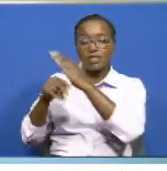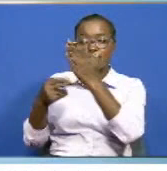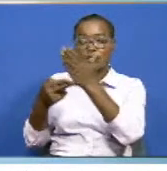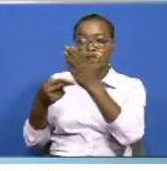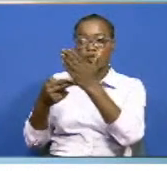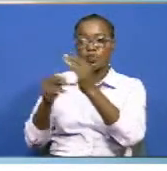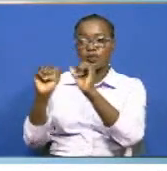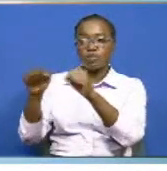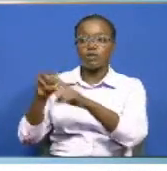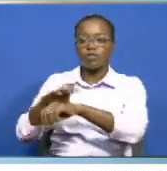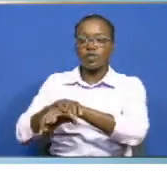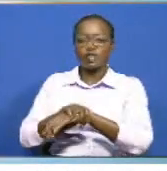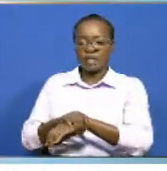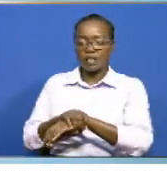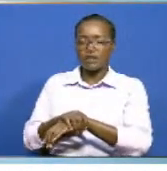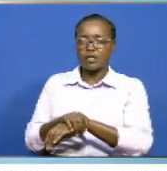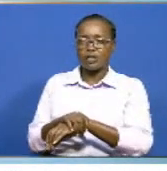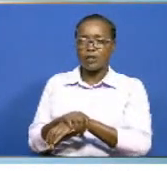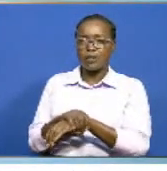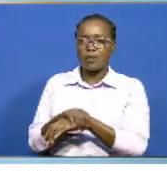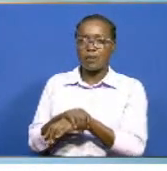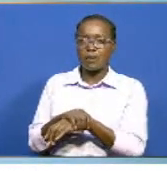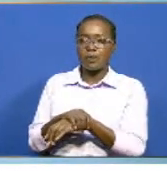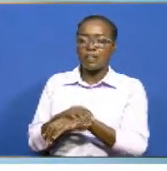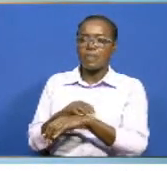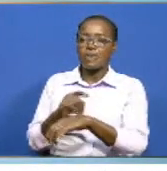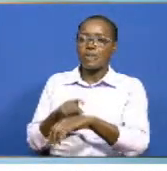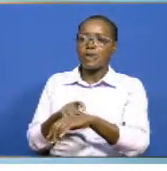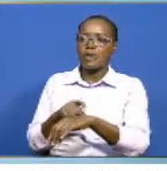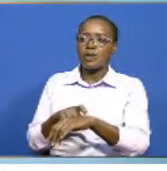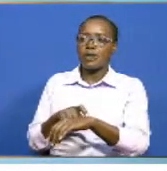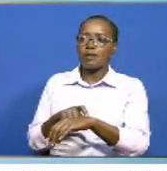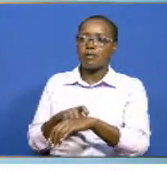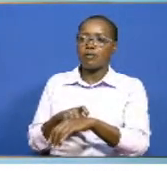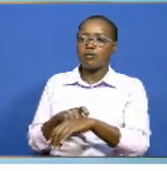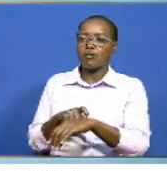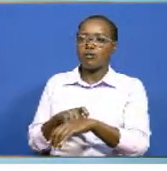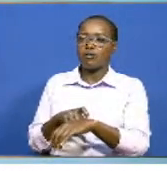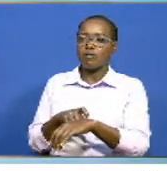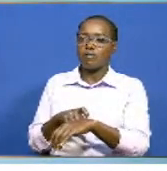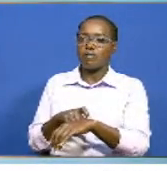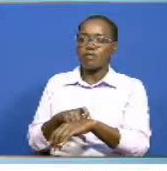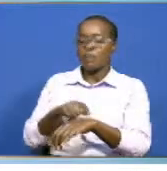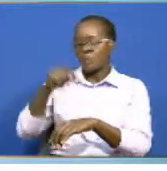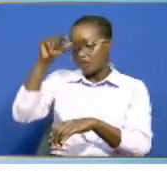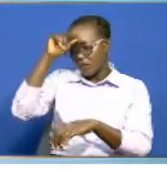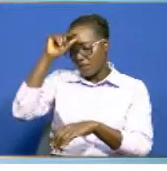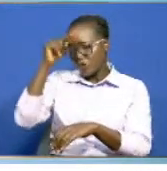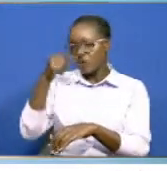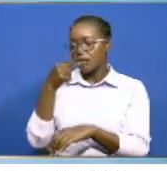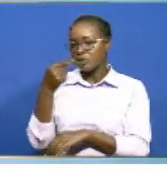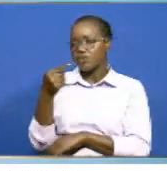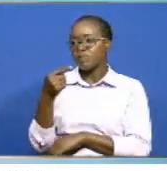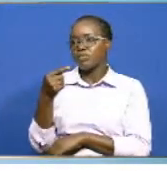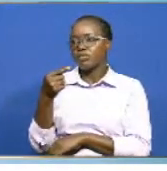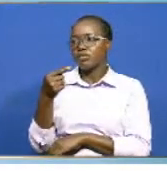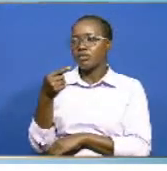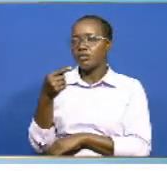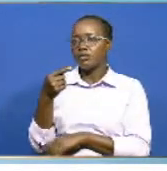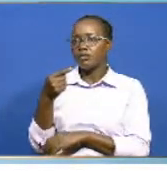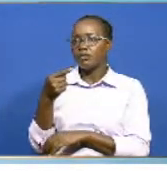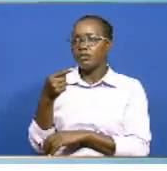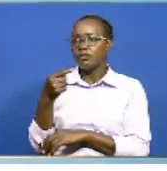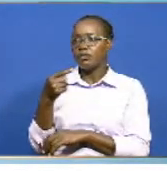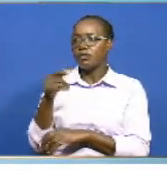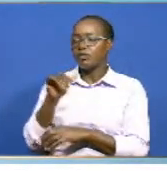teknolojia. Unakumbuka wakati shule za serikali ilisema kwamba wale ambao wanatafuta